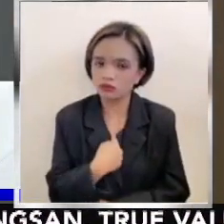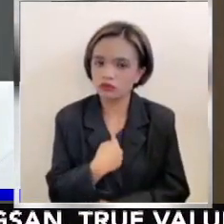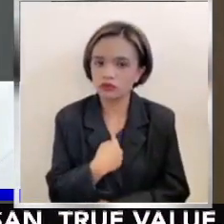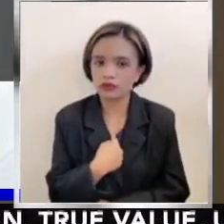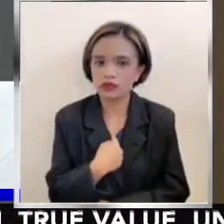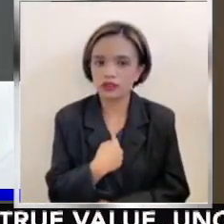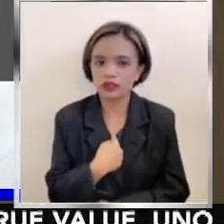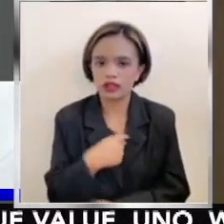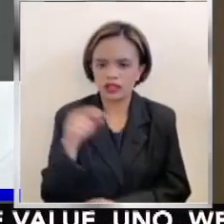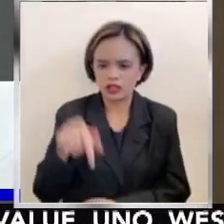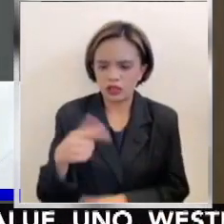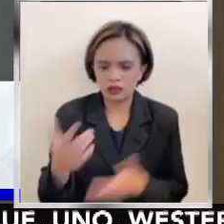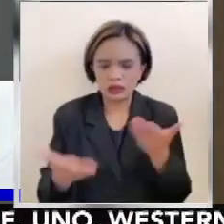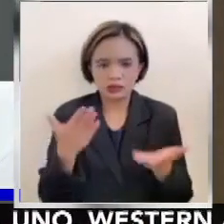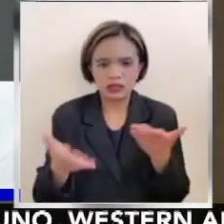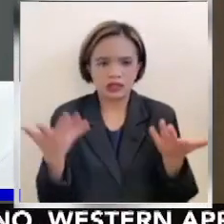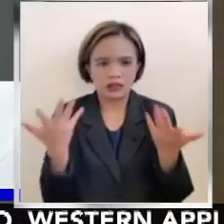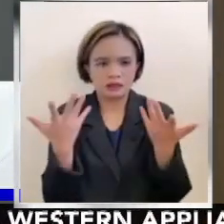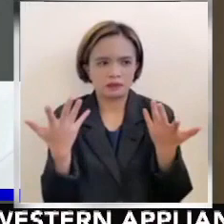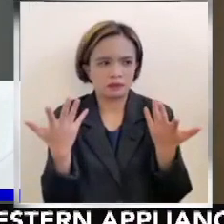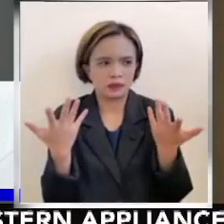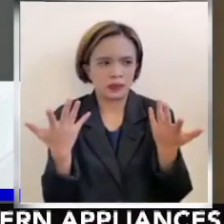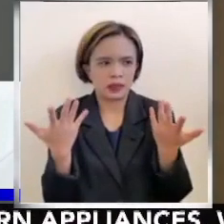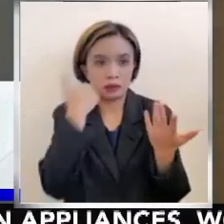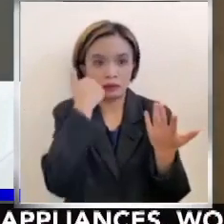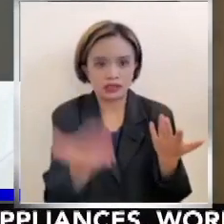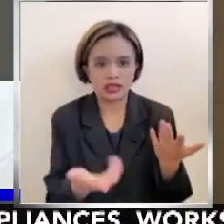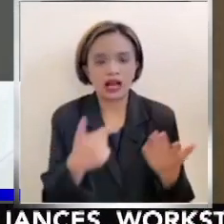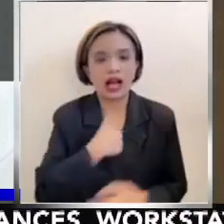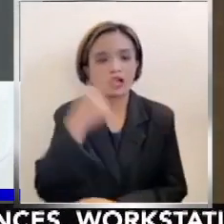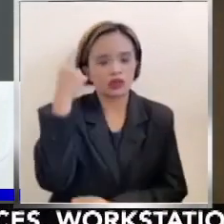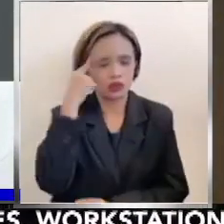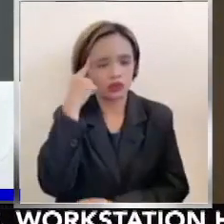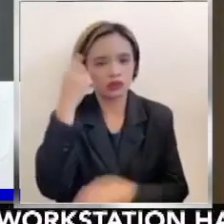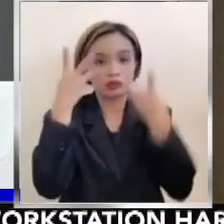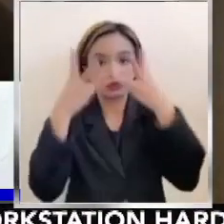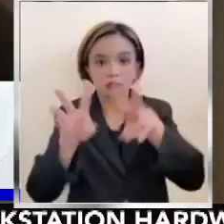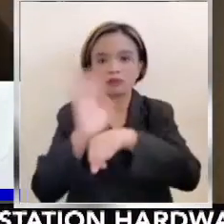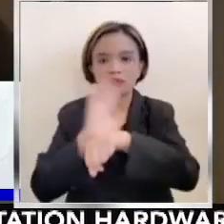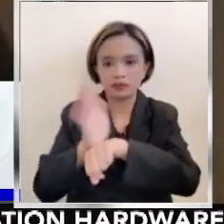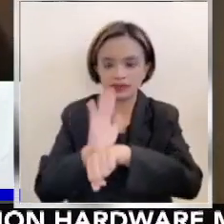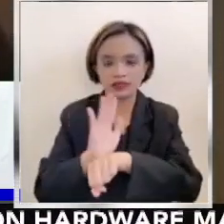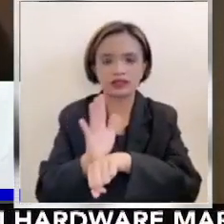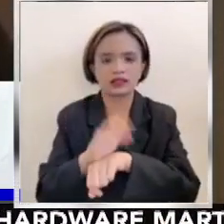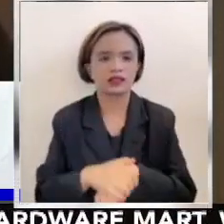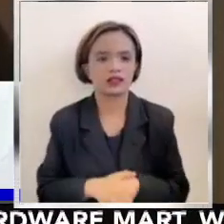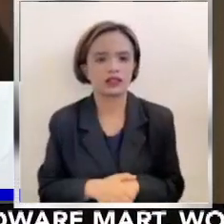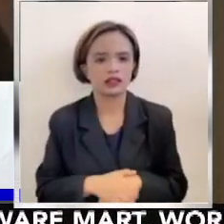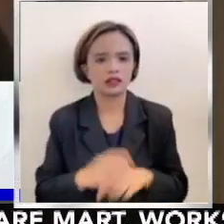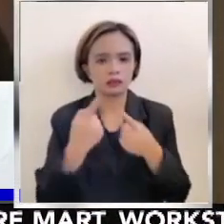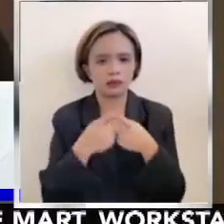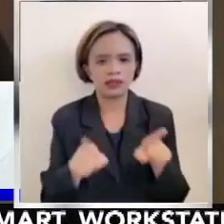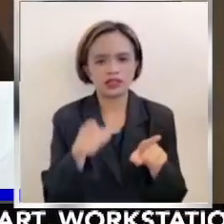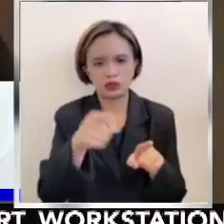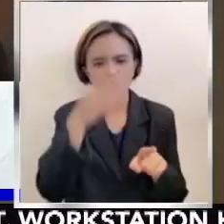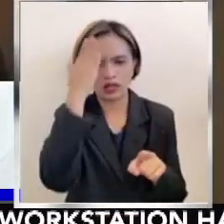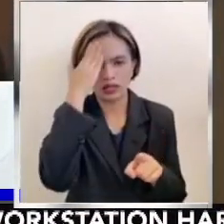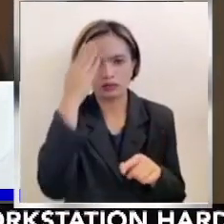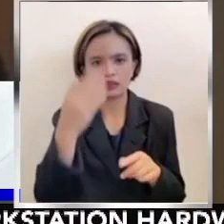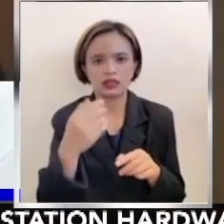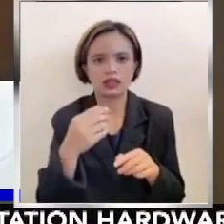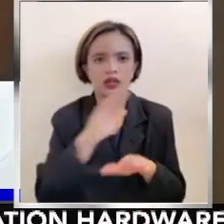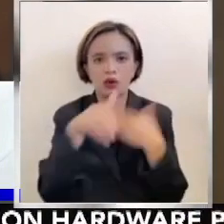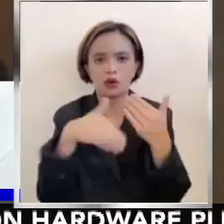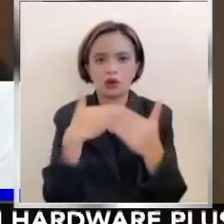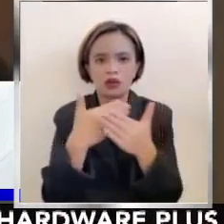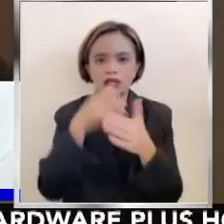ata katapusan ko. Alam ko sa pelikula ko lang manonood do, ay napapanood. Parang alam niyo, nagpa-flashback sa akin lahat.